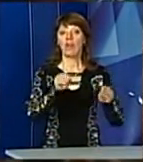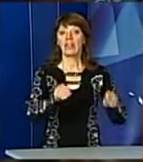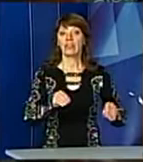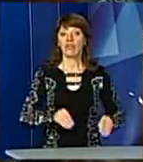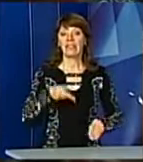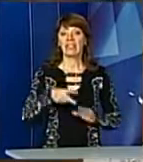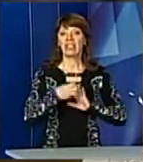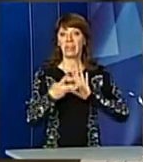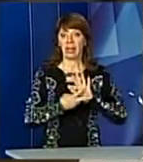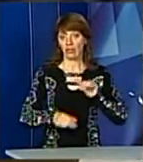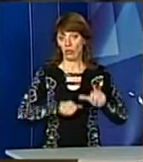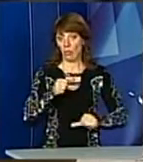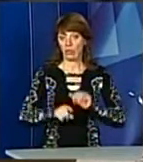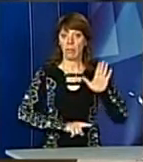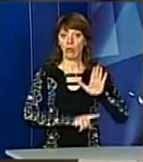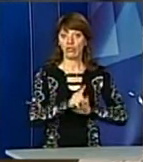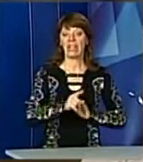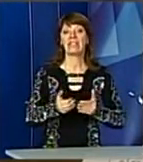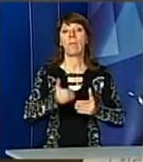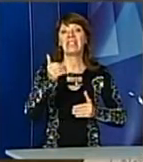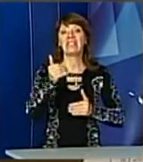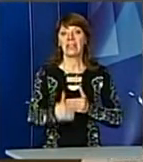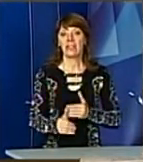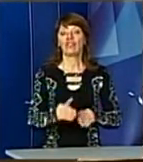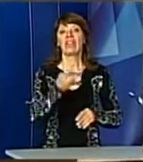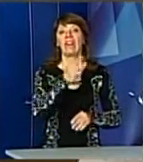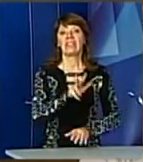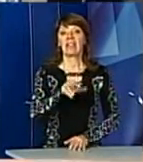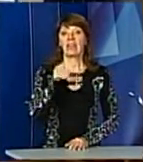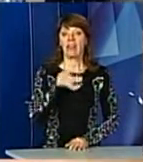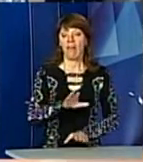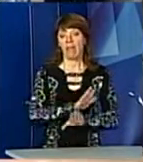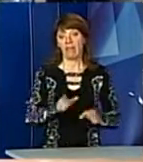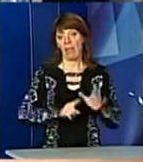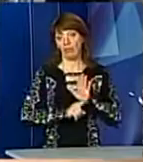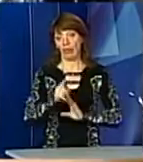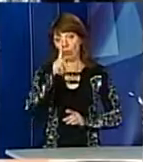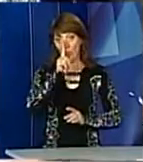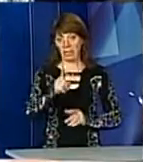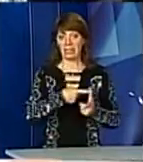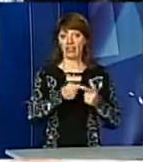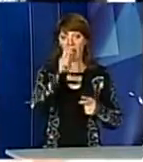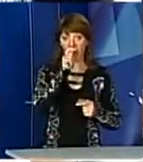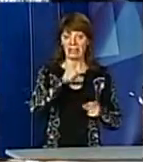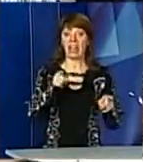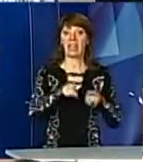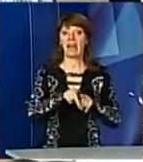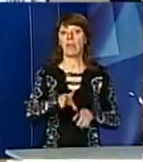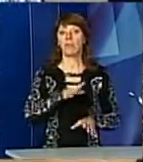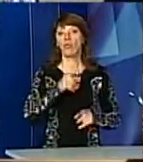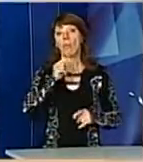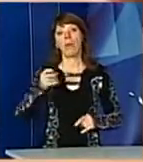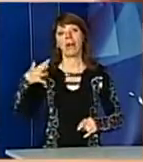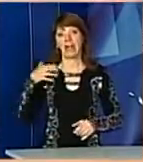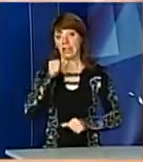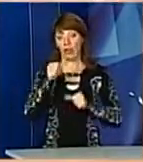у 2017-му розпочнеться значно пізніше – 23 травня, а не на початку місяця чи в квітні, як це було в попередні